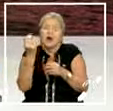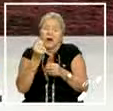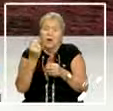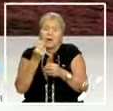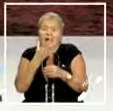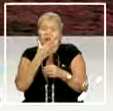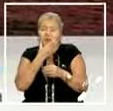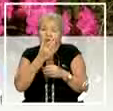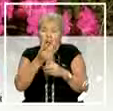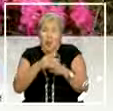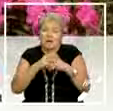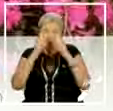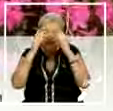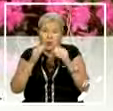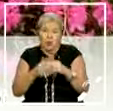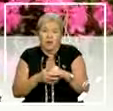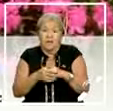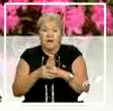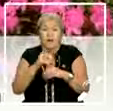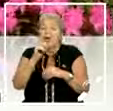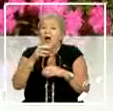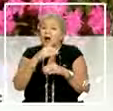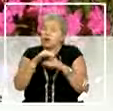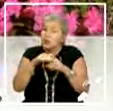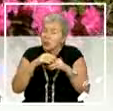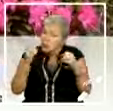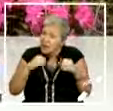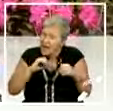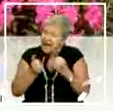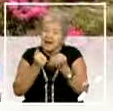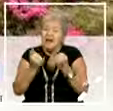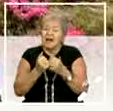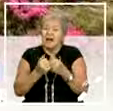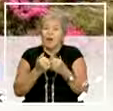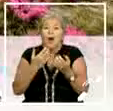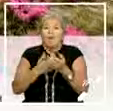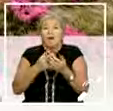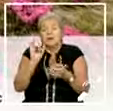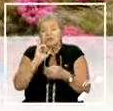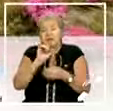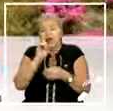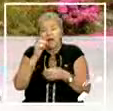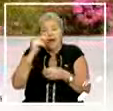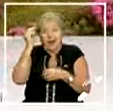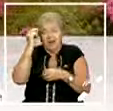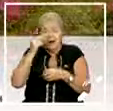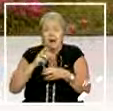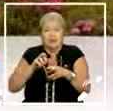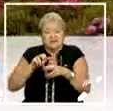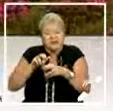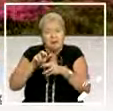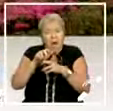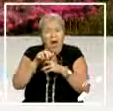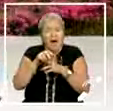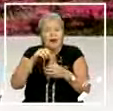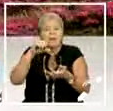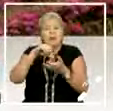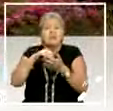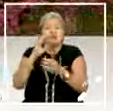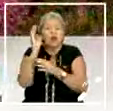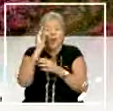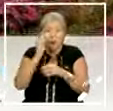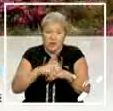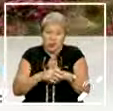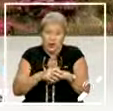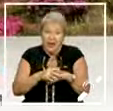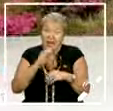de natură în roz, chiar dacă drumul este anevoios pentru cei neantrenați să străbată poteci abrupte prin pădure. Totuși, odată